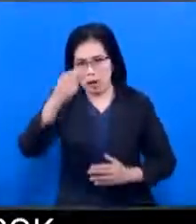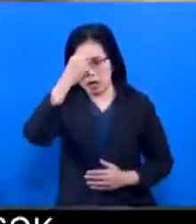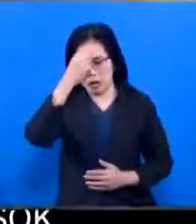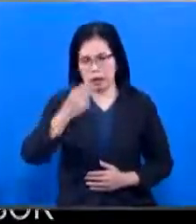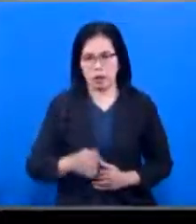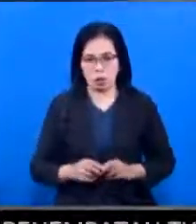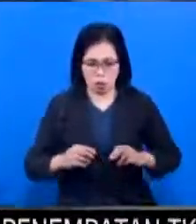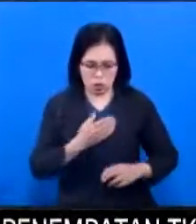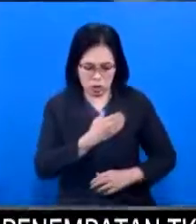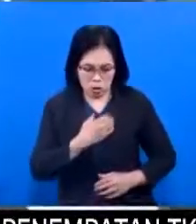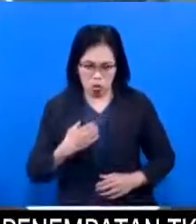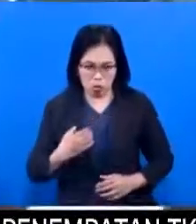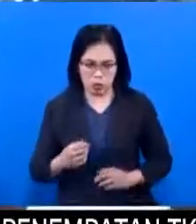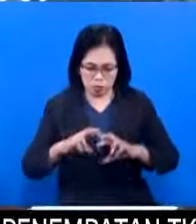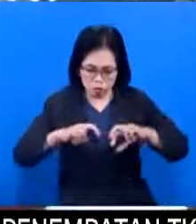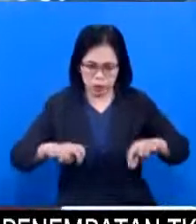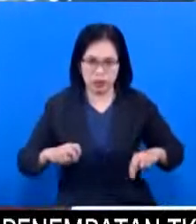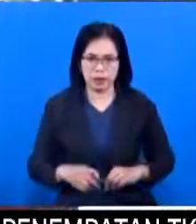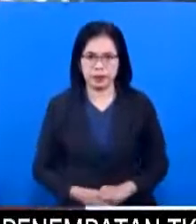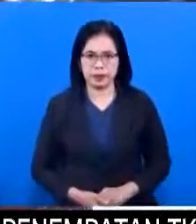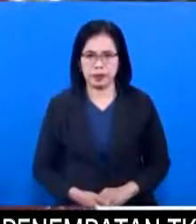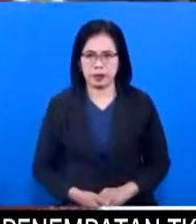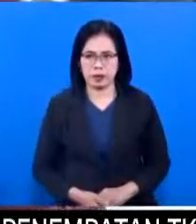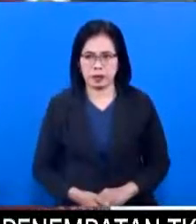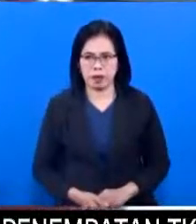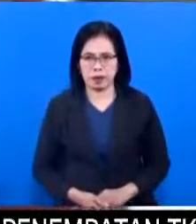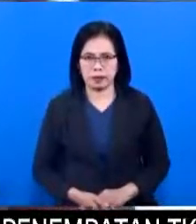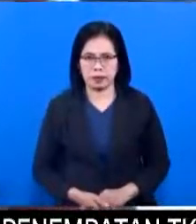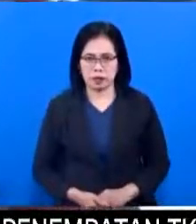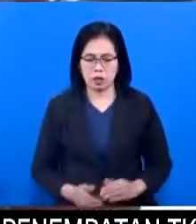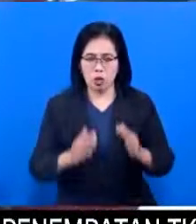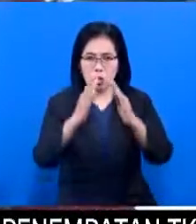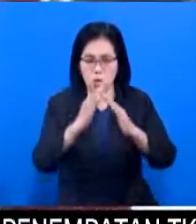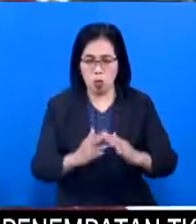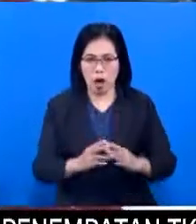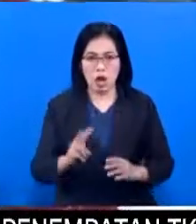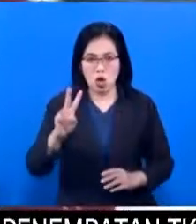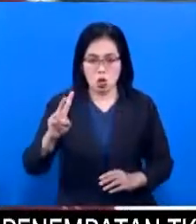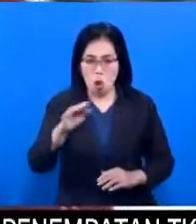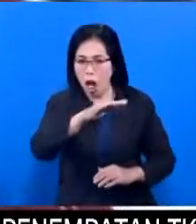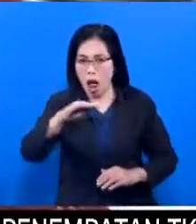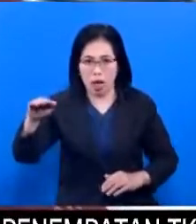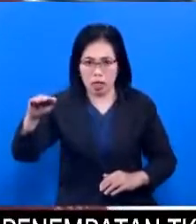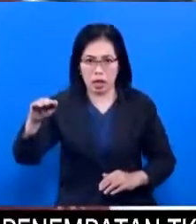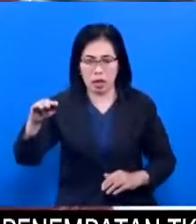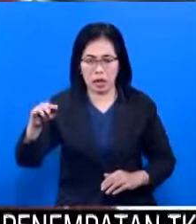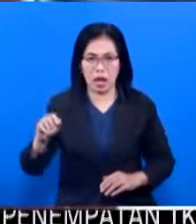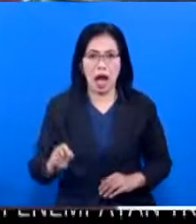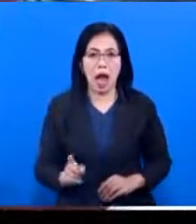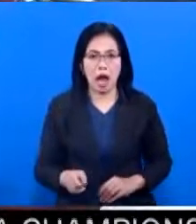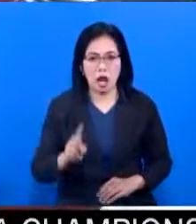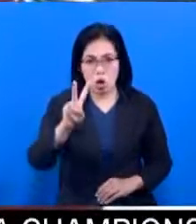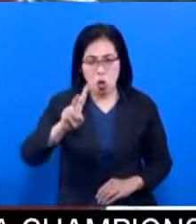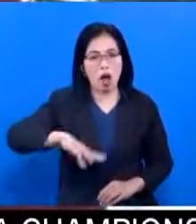Mana yang terbakar adalah rumah permanen 2 lantai yang dihuni 2 keluarga